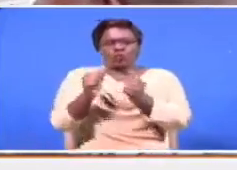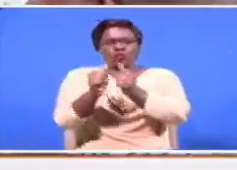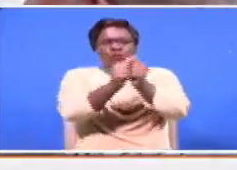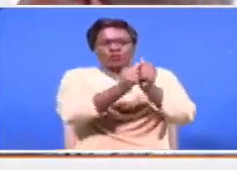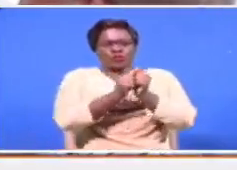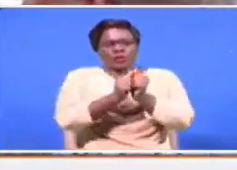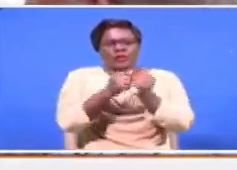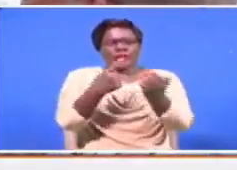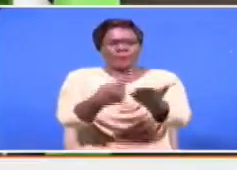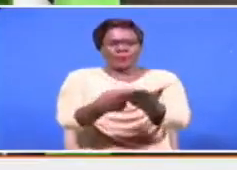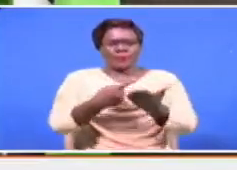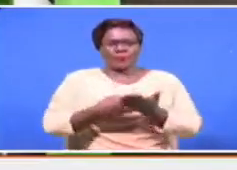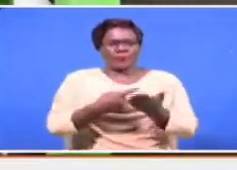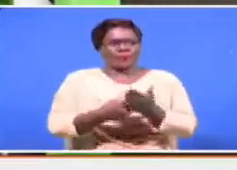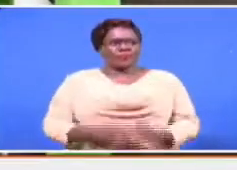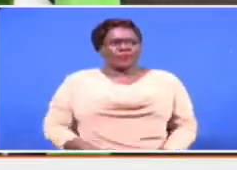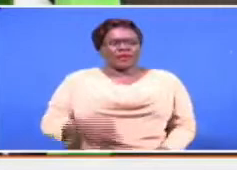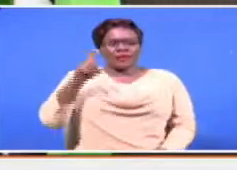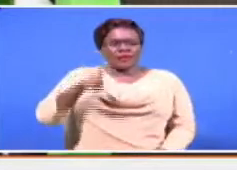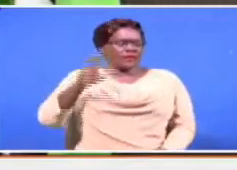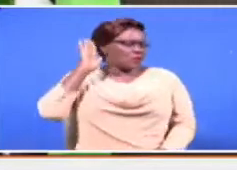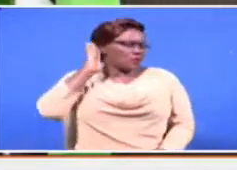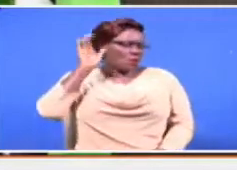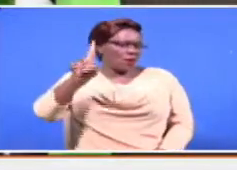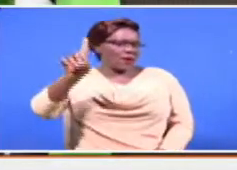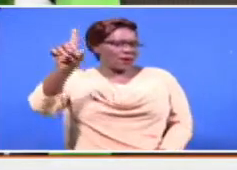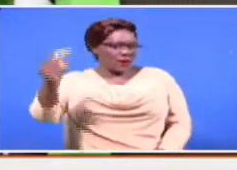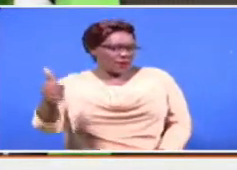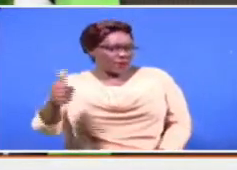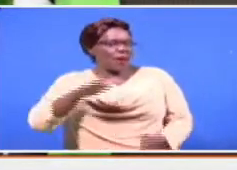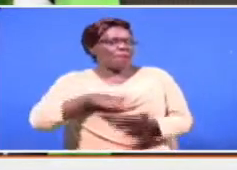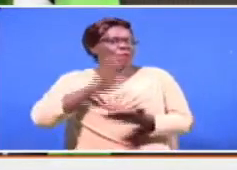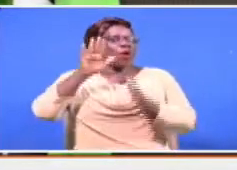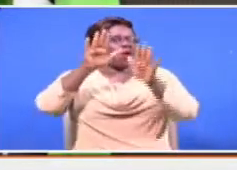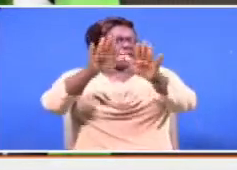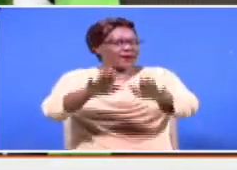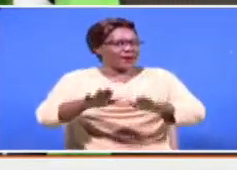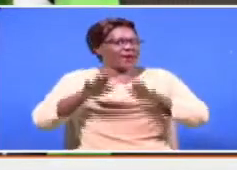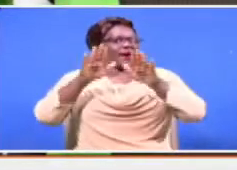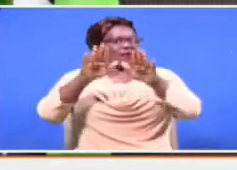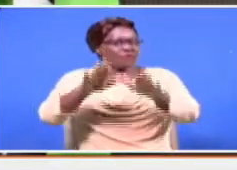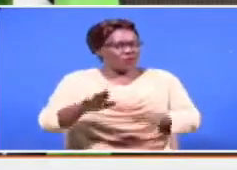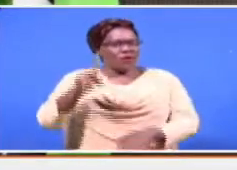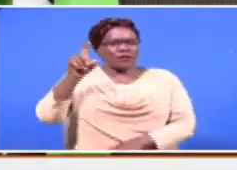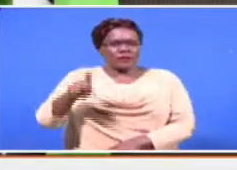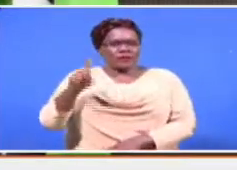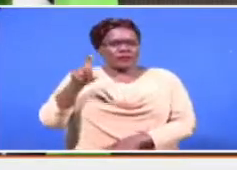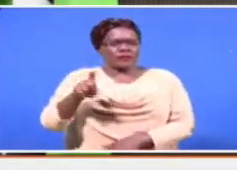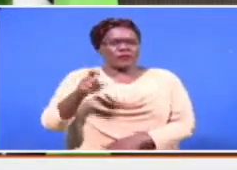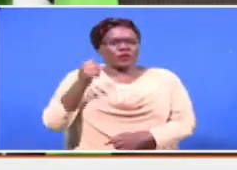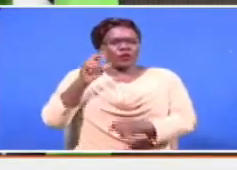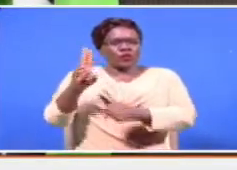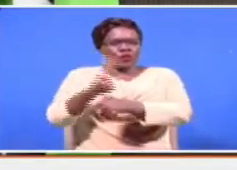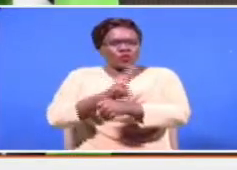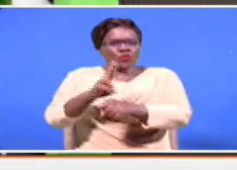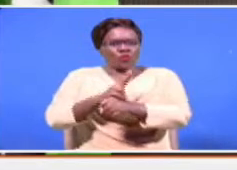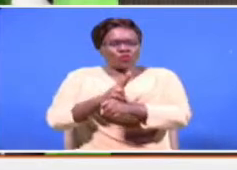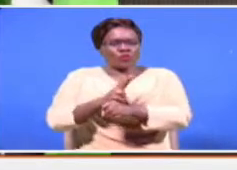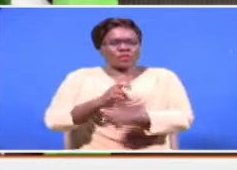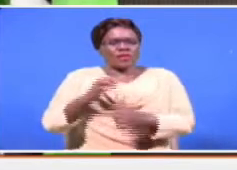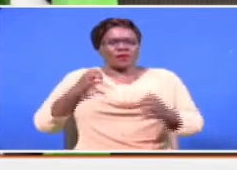pamoja kujadiliana. We need to listen to each other more carefully. We need to tap into our wells of